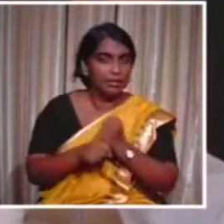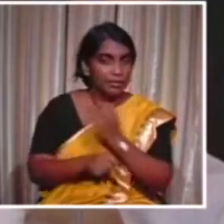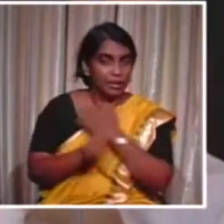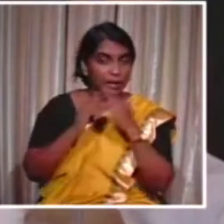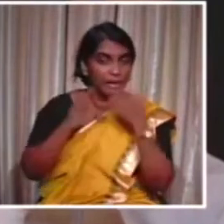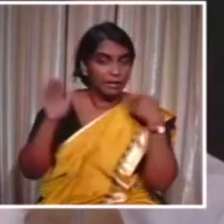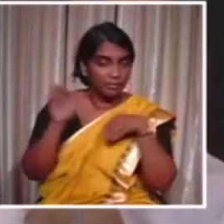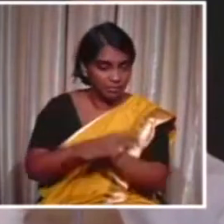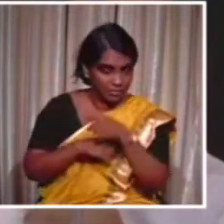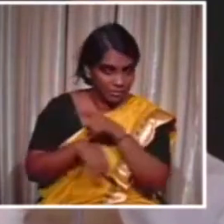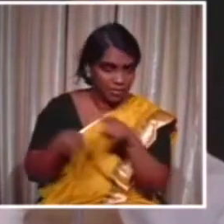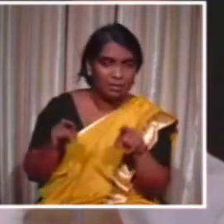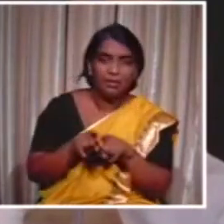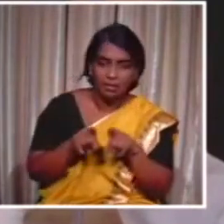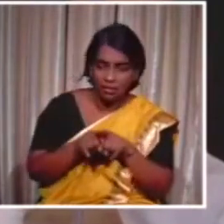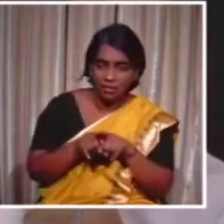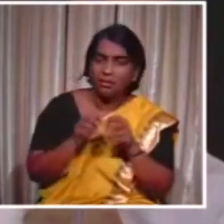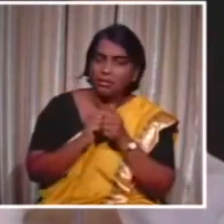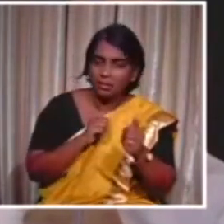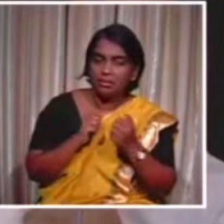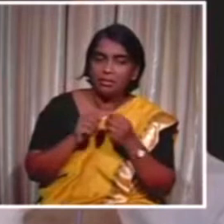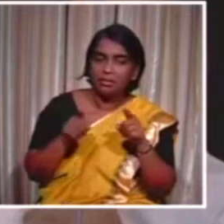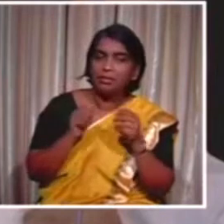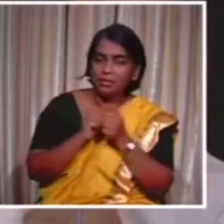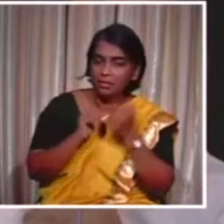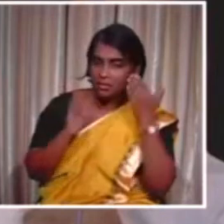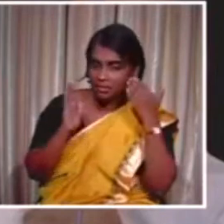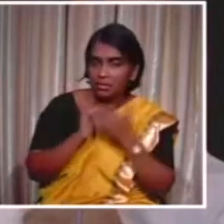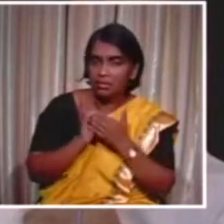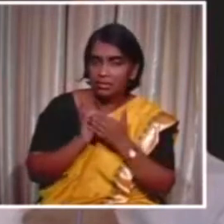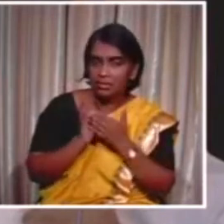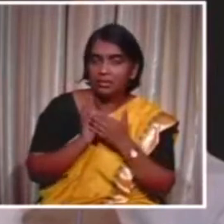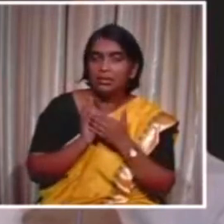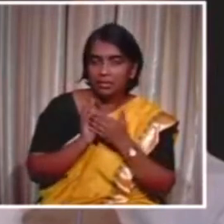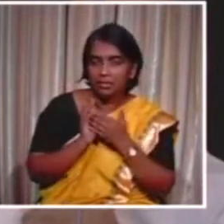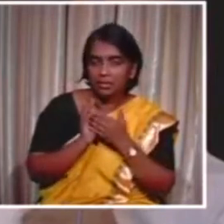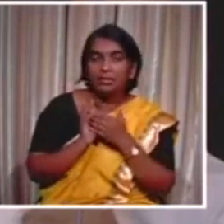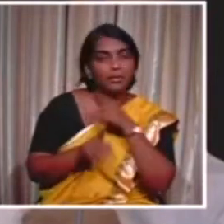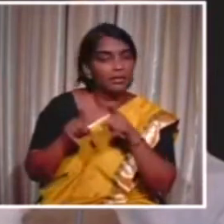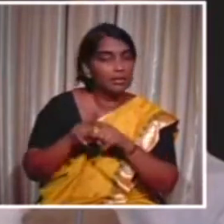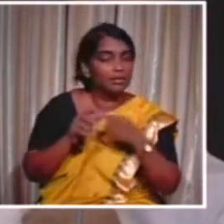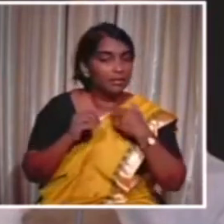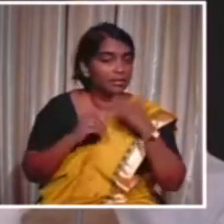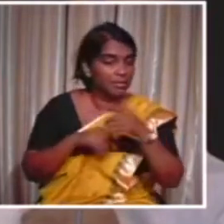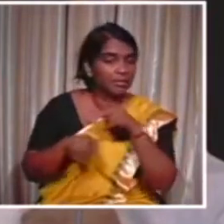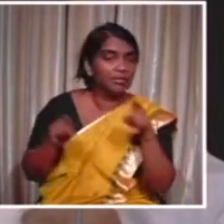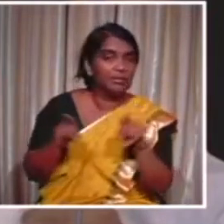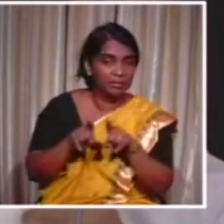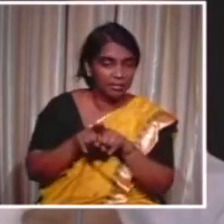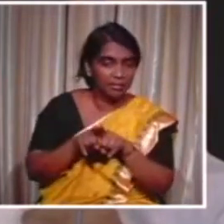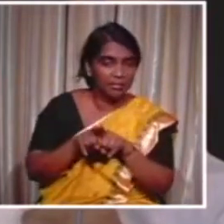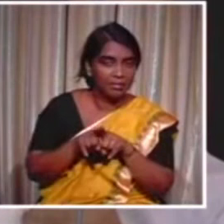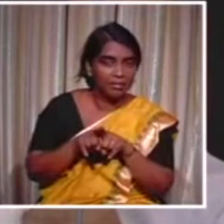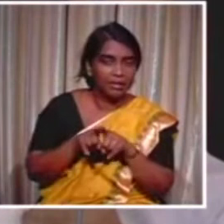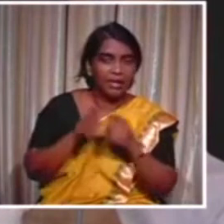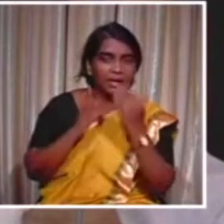වෙලා එතුමා අවසානයේ එතුමාට ලංකාවෙන් පිටට යන්න සිද්ධ වුණා. ඒ අවස්ථාවේදී ජනාධිපති